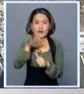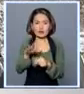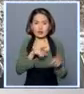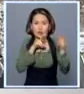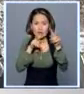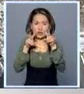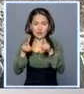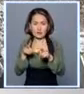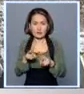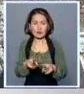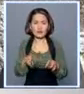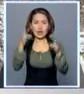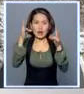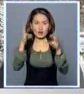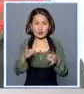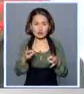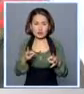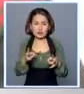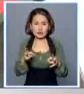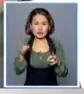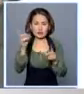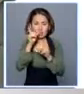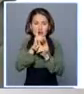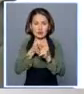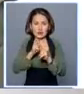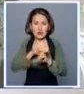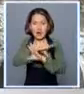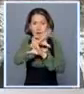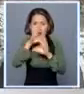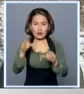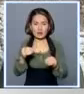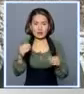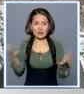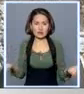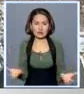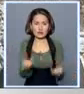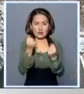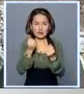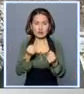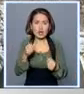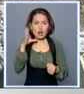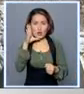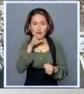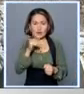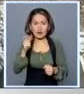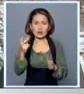зардап шегіп, көмек сұрап жатқан балықшылар жоқ екендігі анықталды. Теңіздің бойында жаңағы мұзда